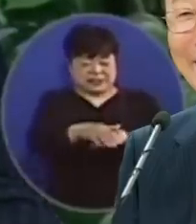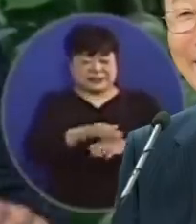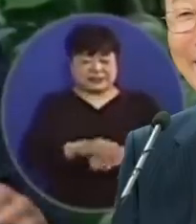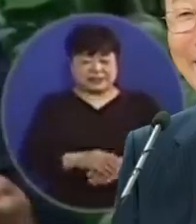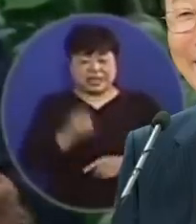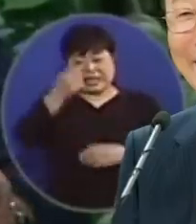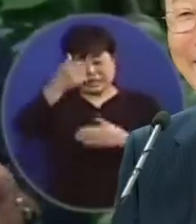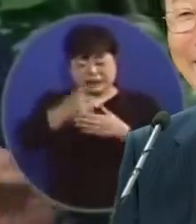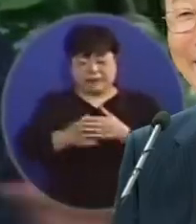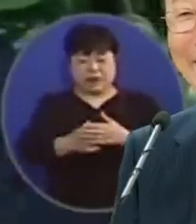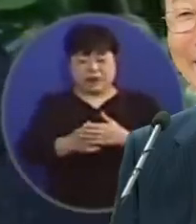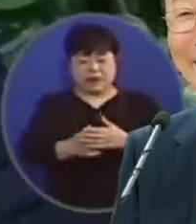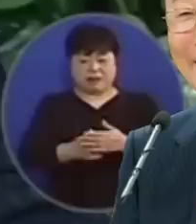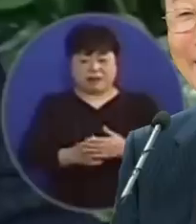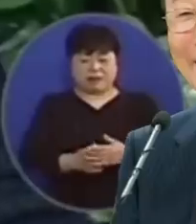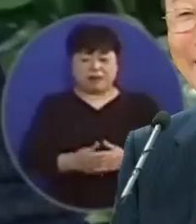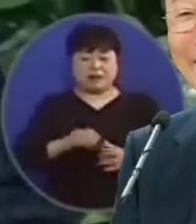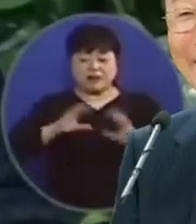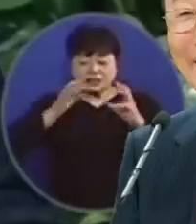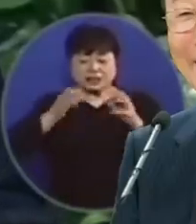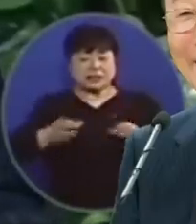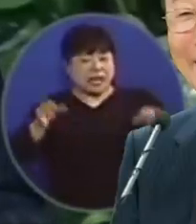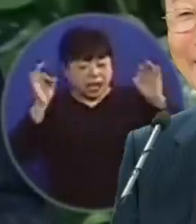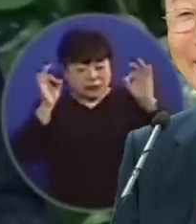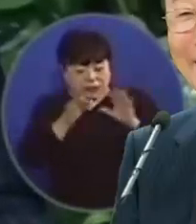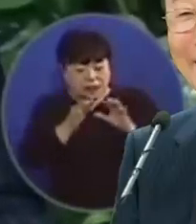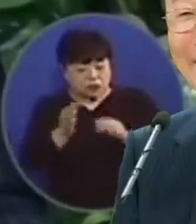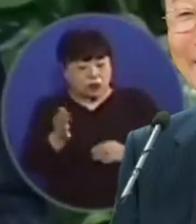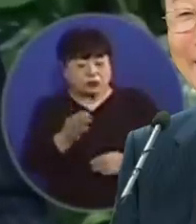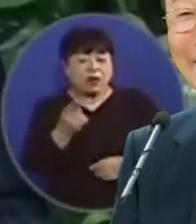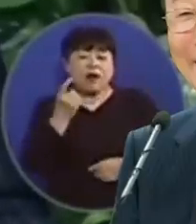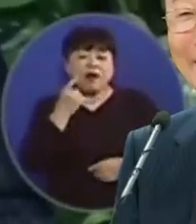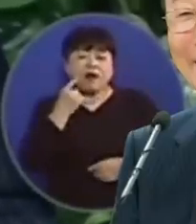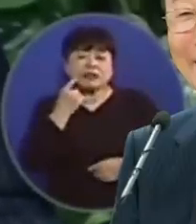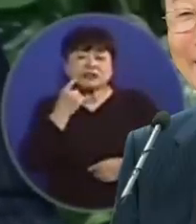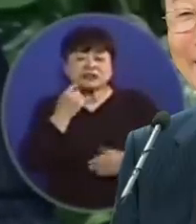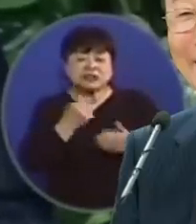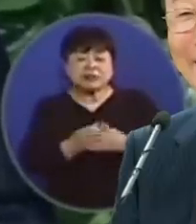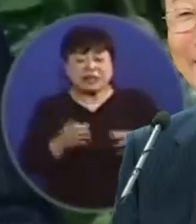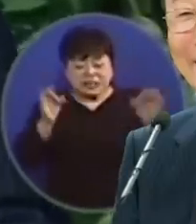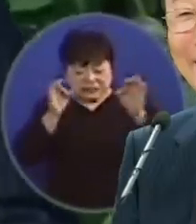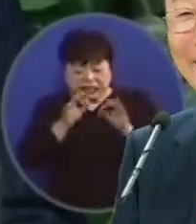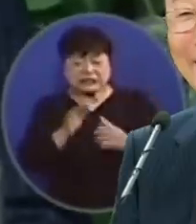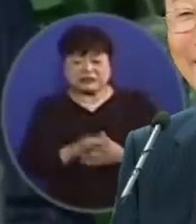그 하나 남았고 공산주의는 지상에서 사라졌어요. 왜? 거짓은 사라지는 것입니다.